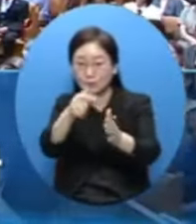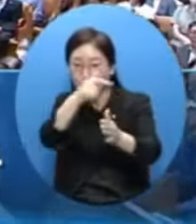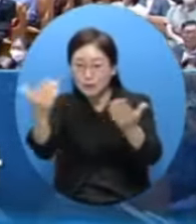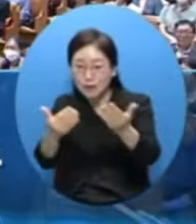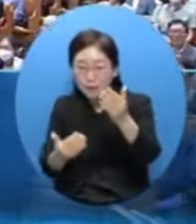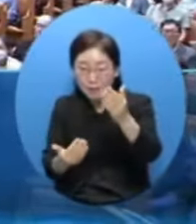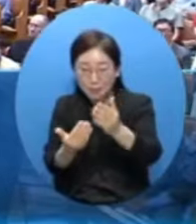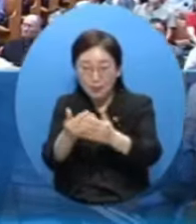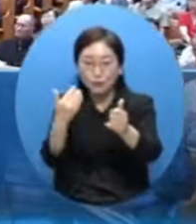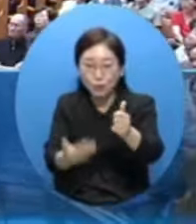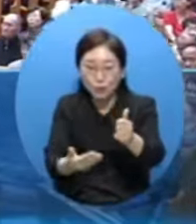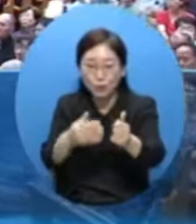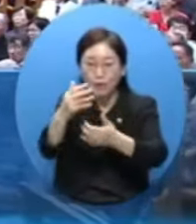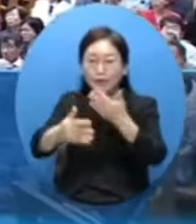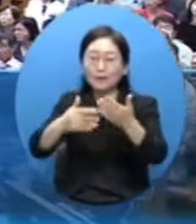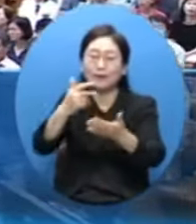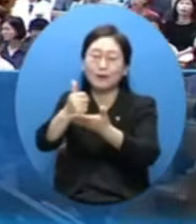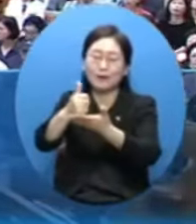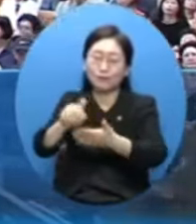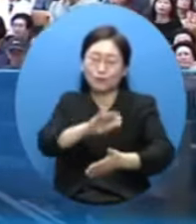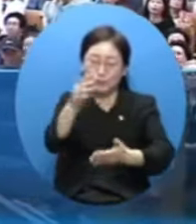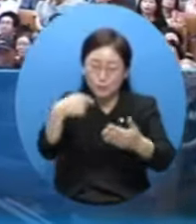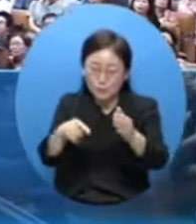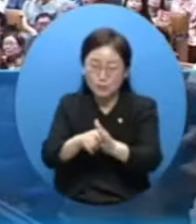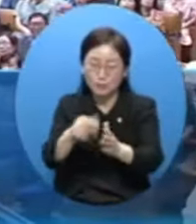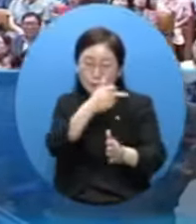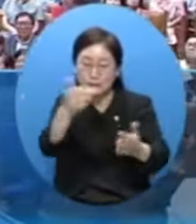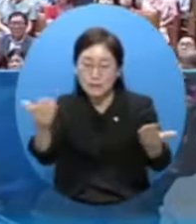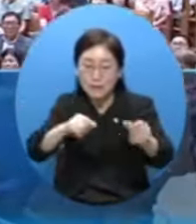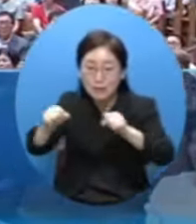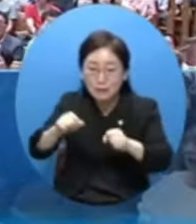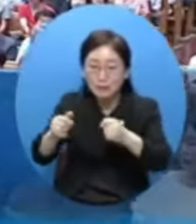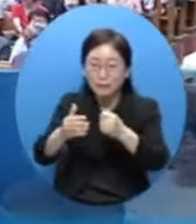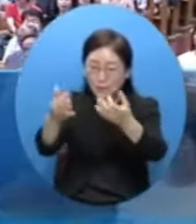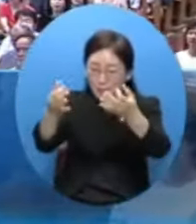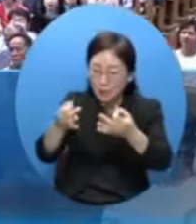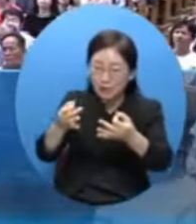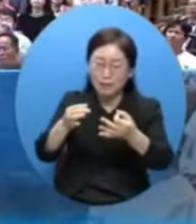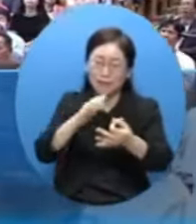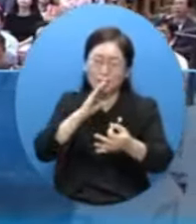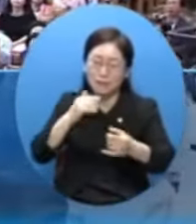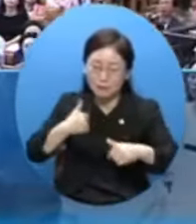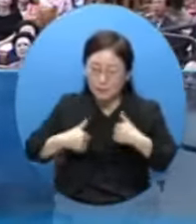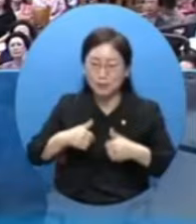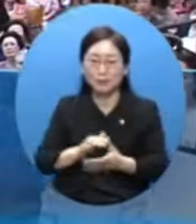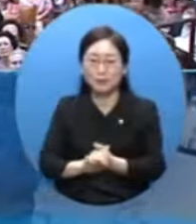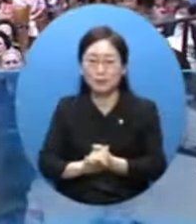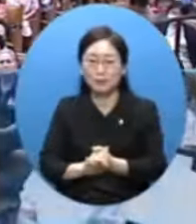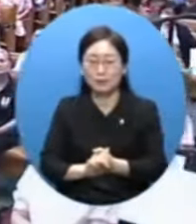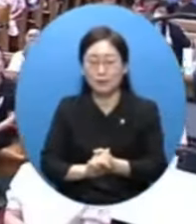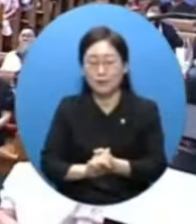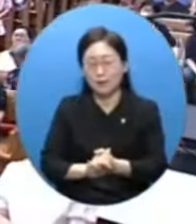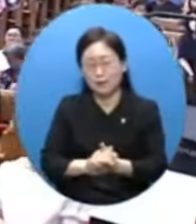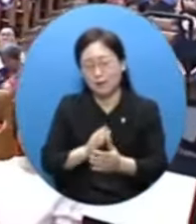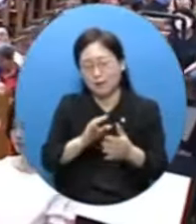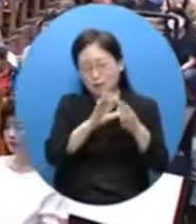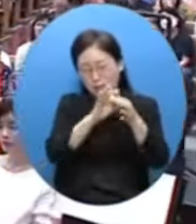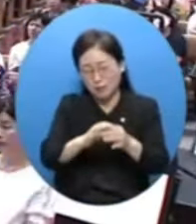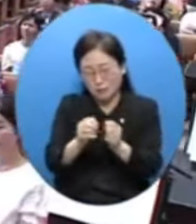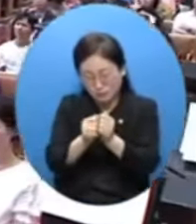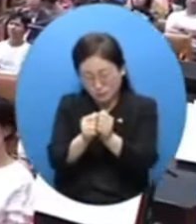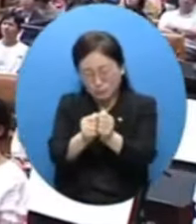하였도다께서 우리를 위하여 큰 일을 행하셨으니 우리는 기쁘도다 아멘 끝이 보이지 않은 포로생활